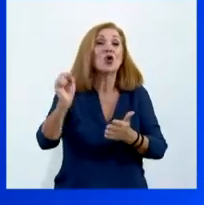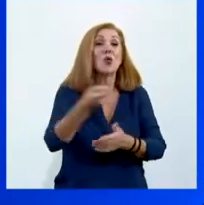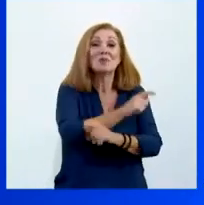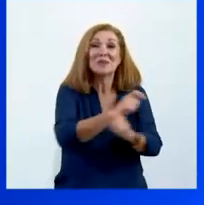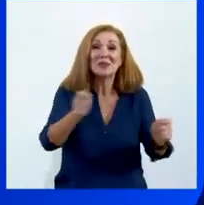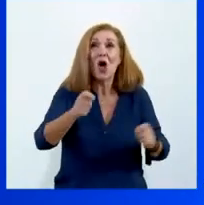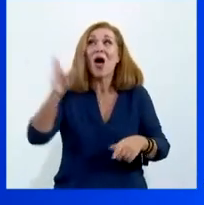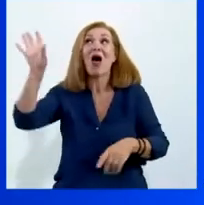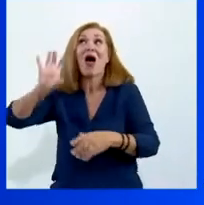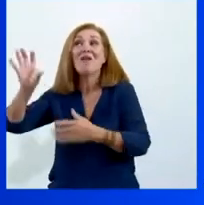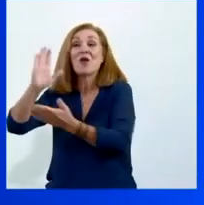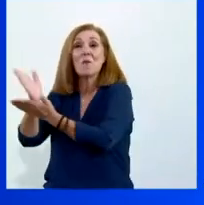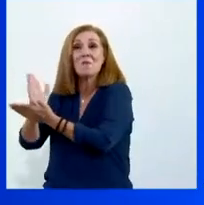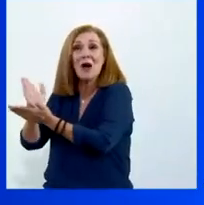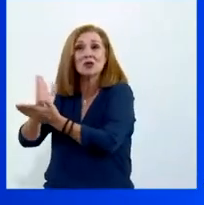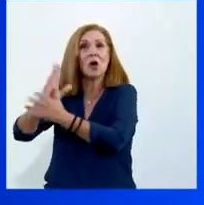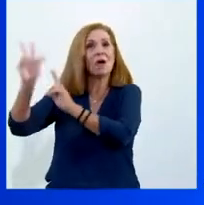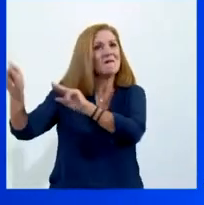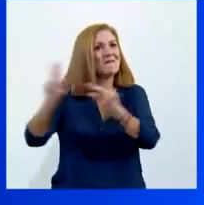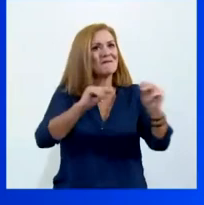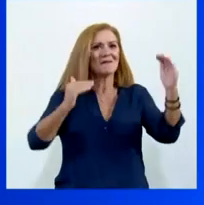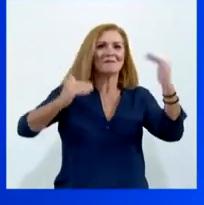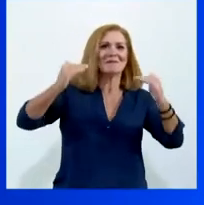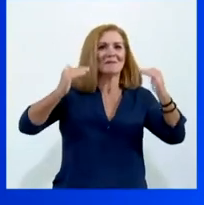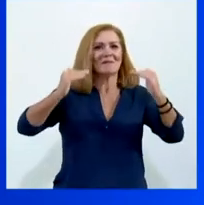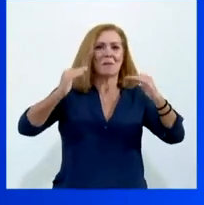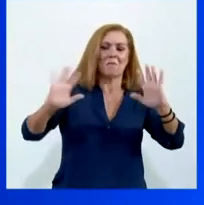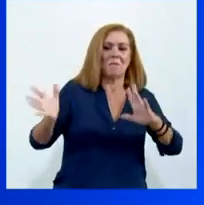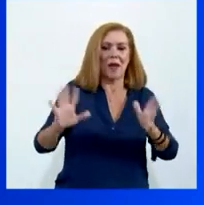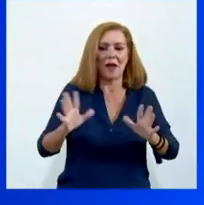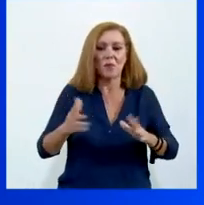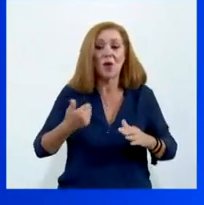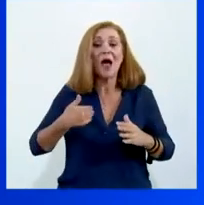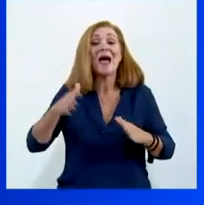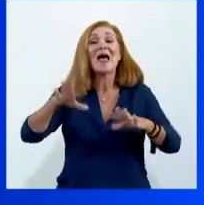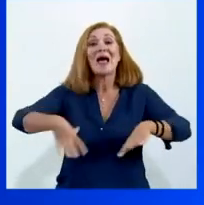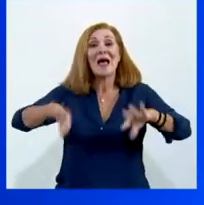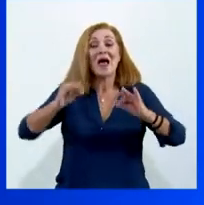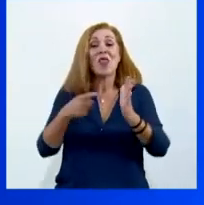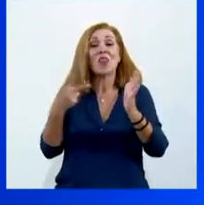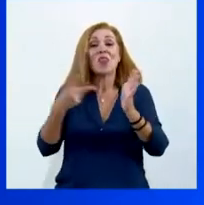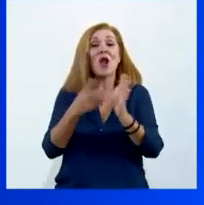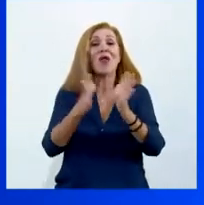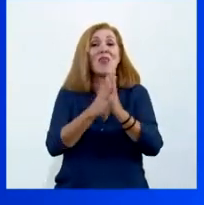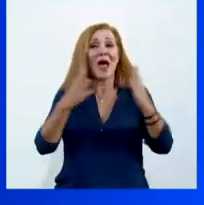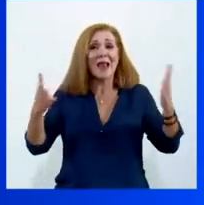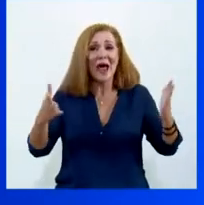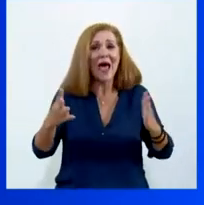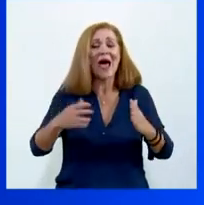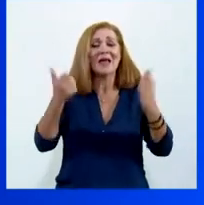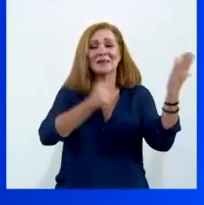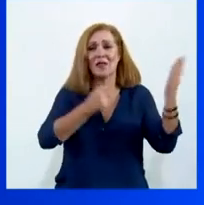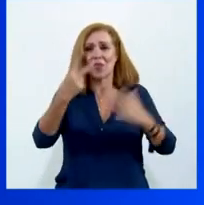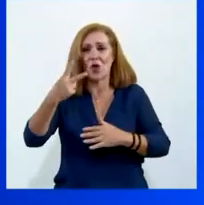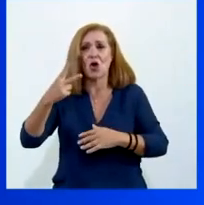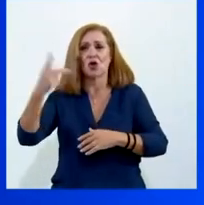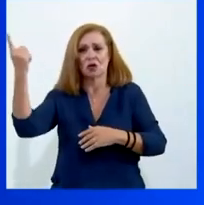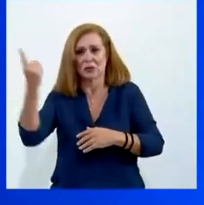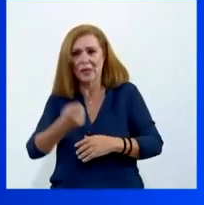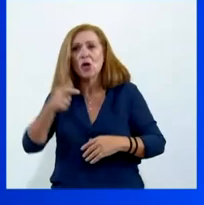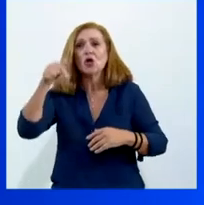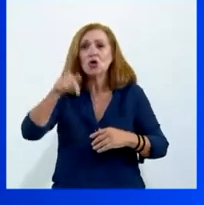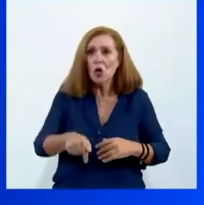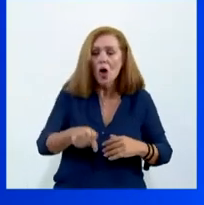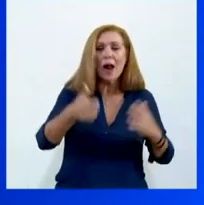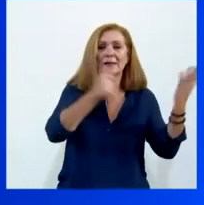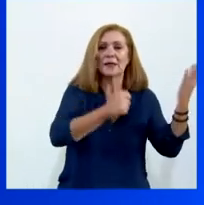ευρωπαϊκό μέσο όρο. Αυτός είναι ο στόχος μου. Ξεκινήσαμε από το 62% το 2019, μέσα στο 68% πρέπει να τρέξουμε πολύ πιο γρήγορα.